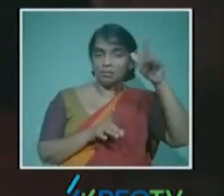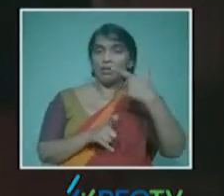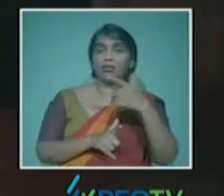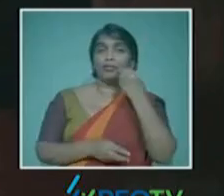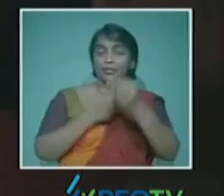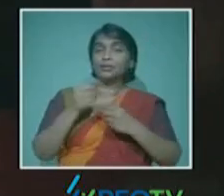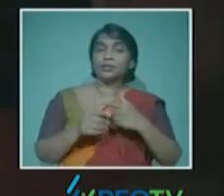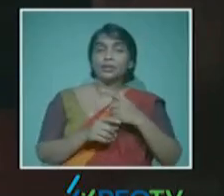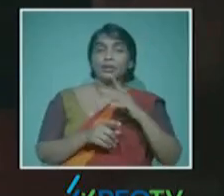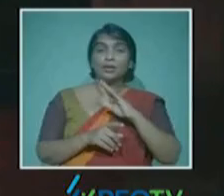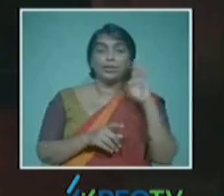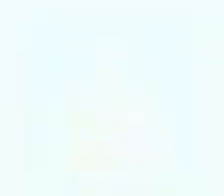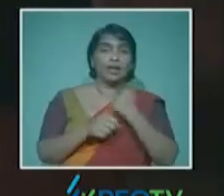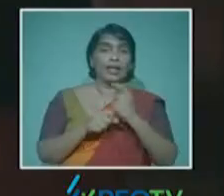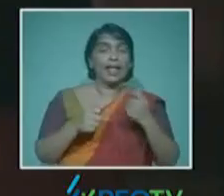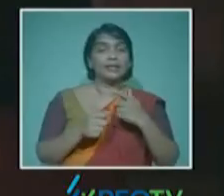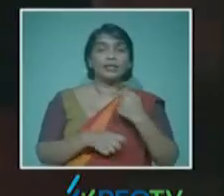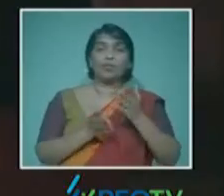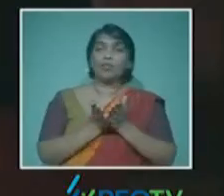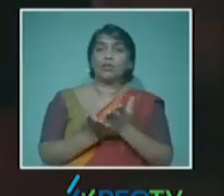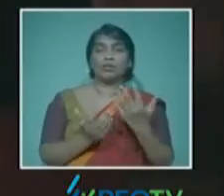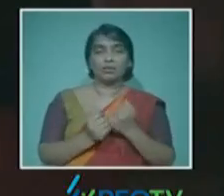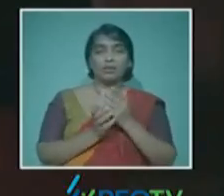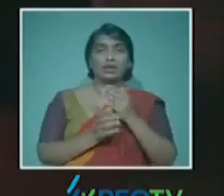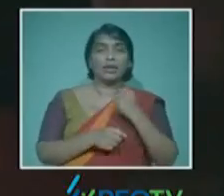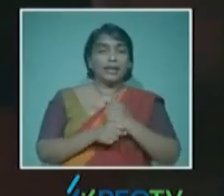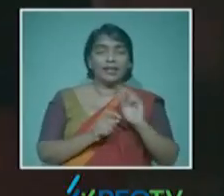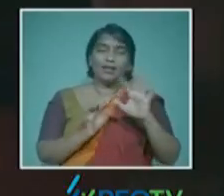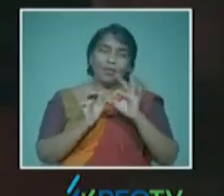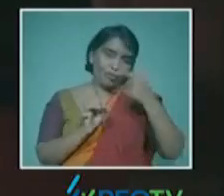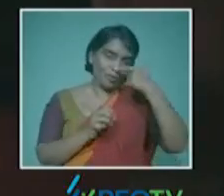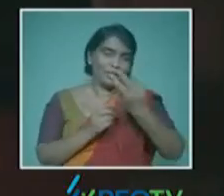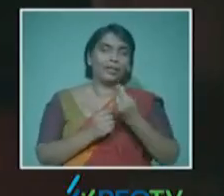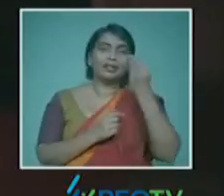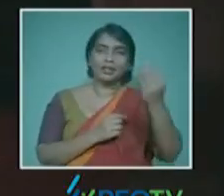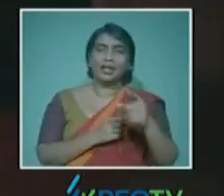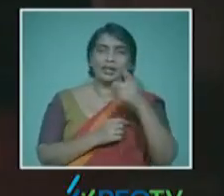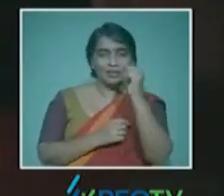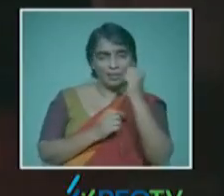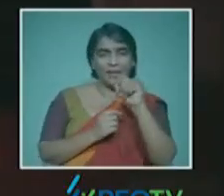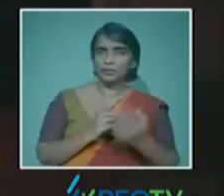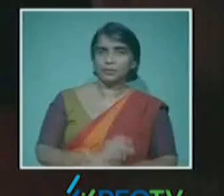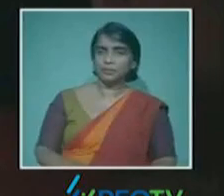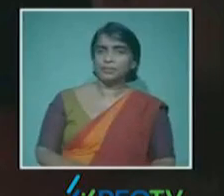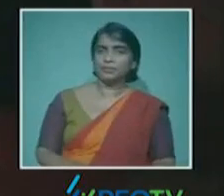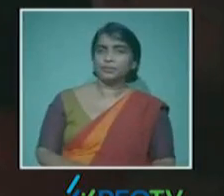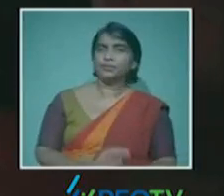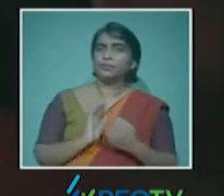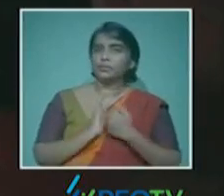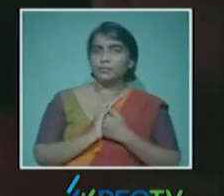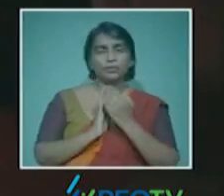කියනවා හයිඩ්‍රජන් බෝට් එන්ජින් ගන්න ලෑස්ති කරන්න කියලා. හයිඩ්‍රජන් බෝට් එන්ජින් නෙමෙයි භූමි තෙල් ටික දෙන්න හරියට මිලට භූමි තෙල් රුපියල් 150ට 160ට දෙන්න පුළුවන්. අර